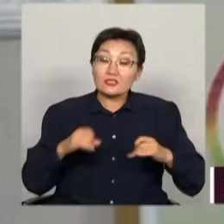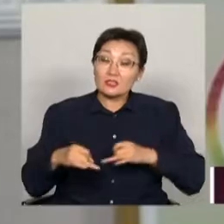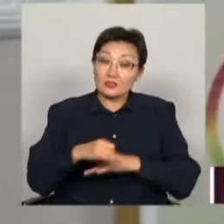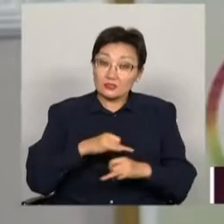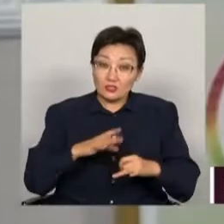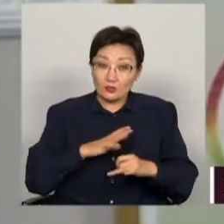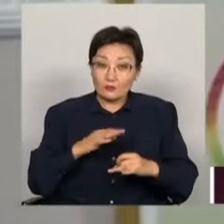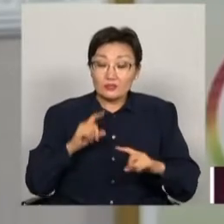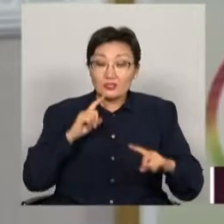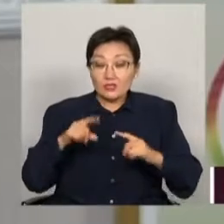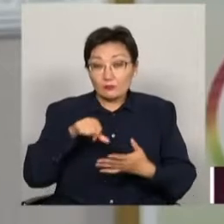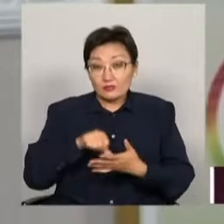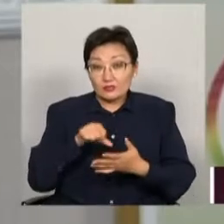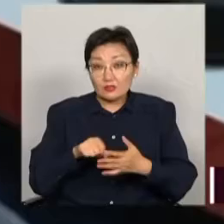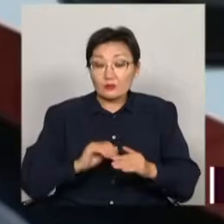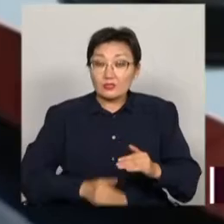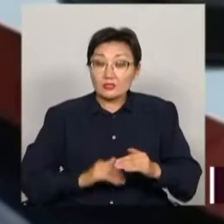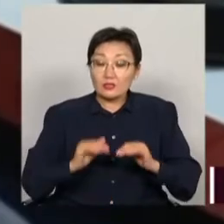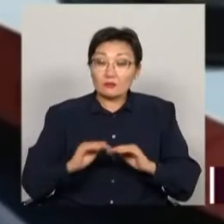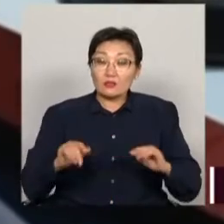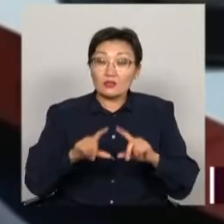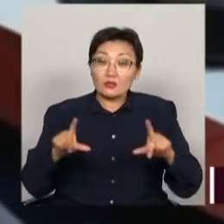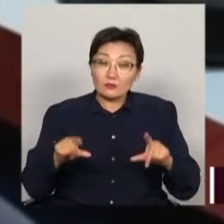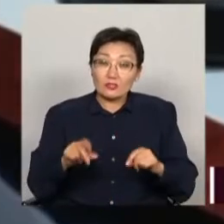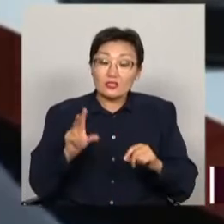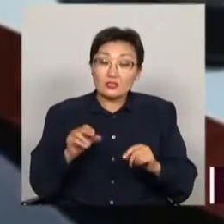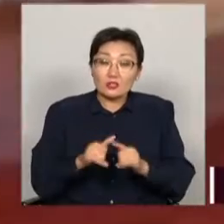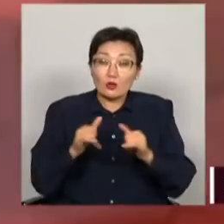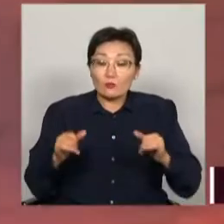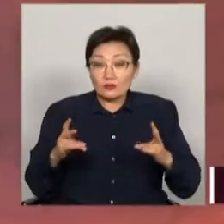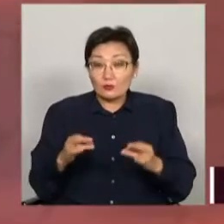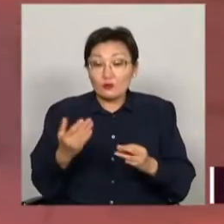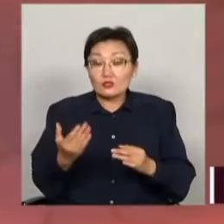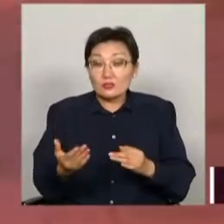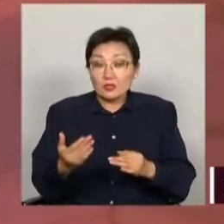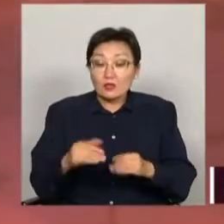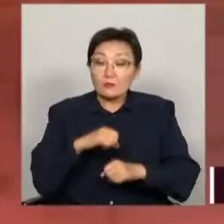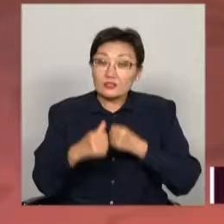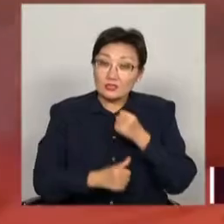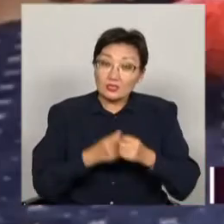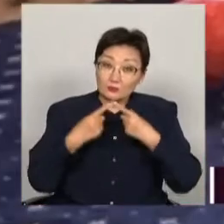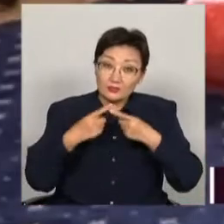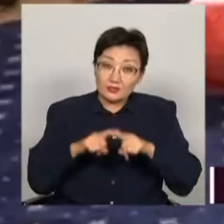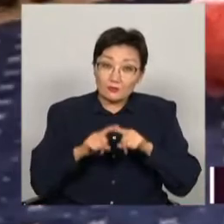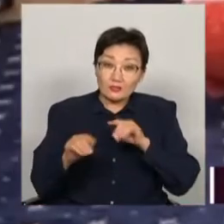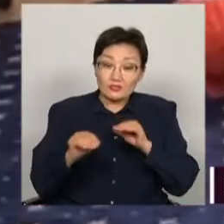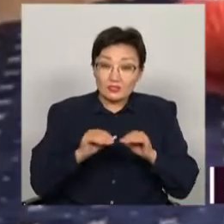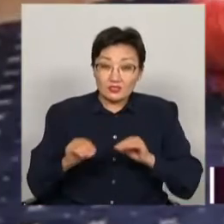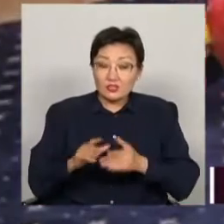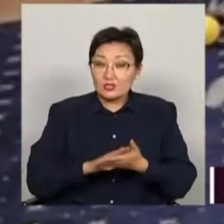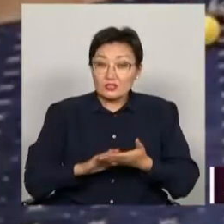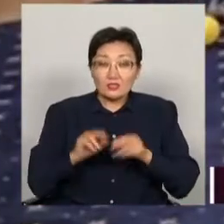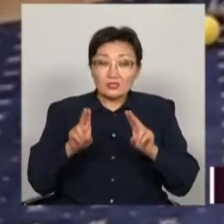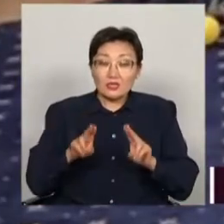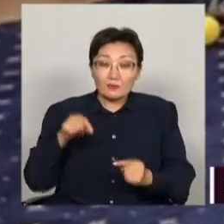талқыланды. Жиынға қатысқандар жекеменшік балабақшалардың қаптап кеткенін, алайда онда материалдық техникалық база ешбір талапқа